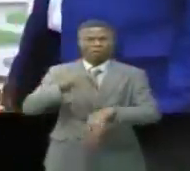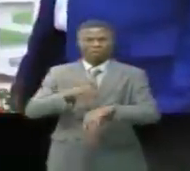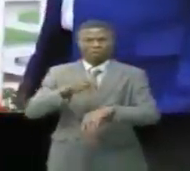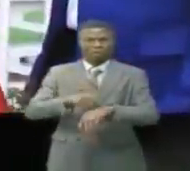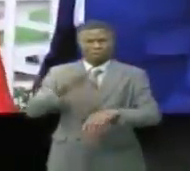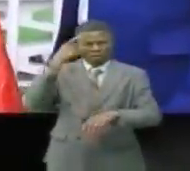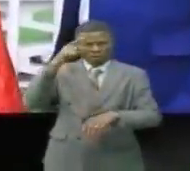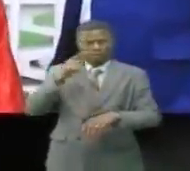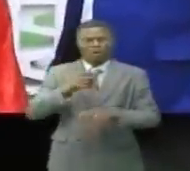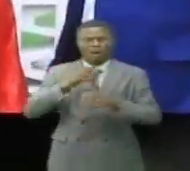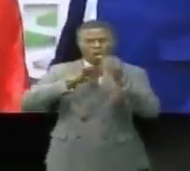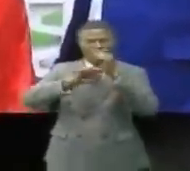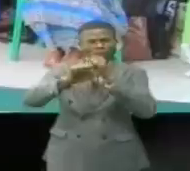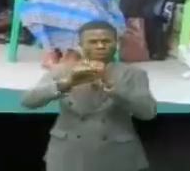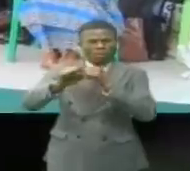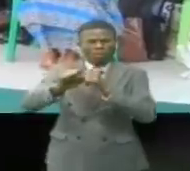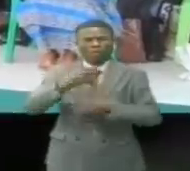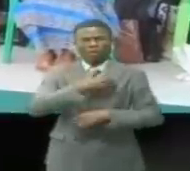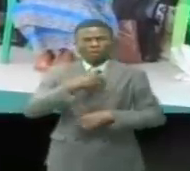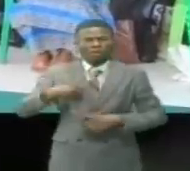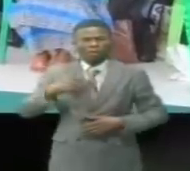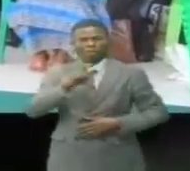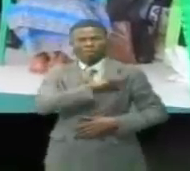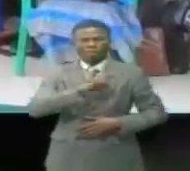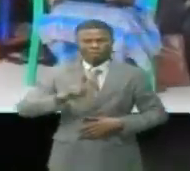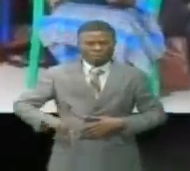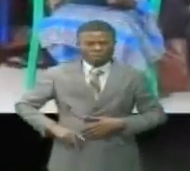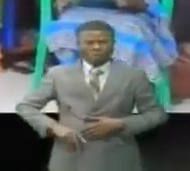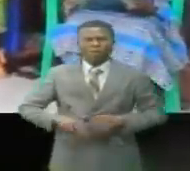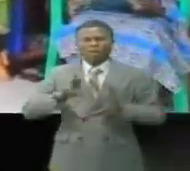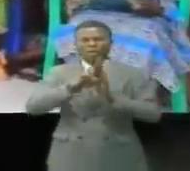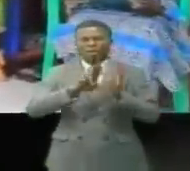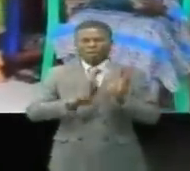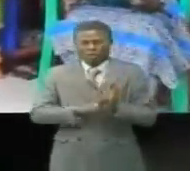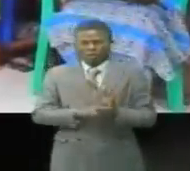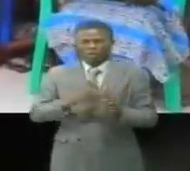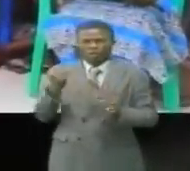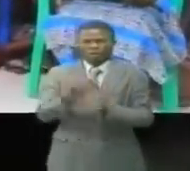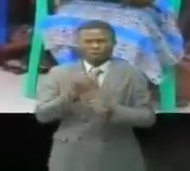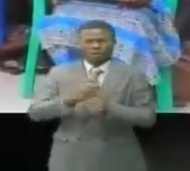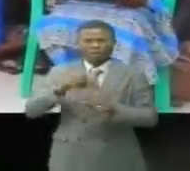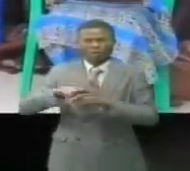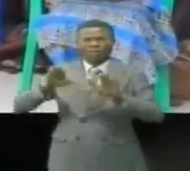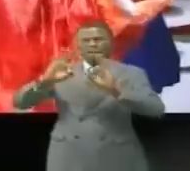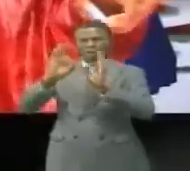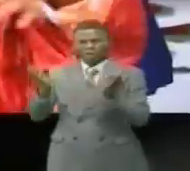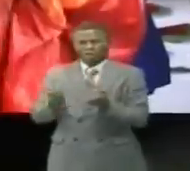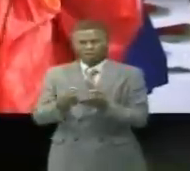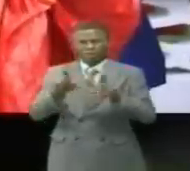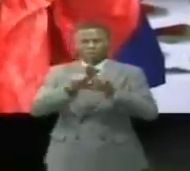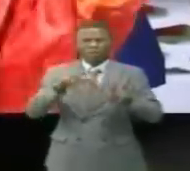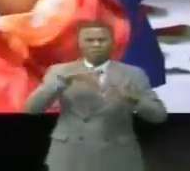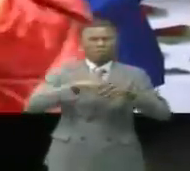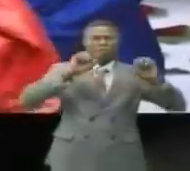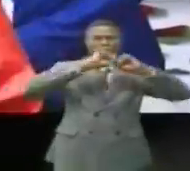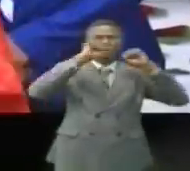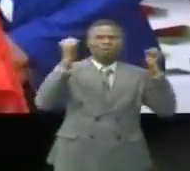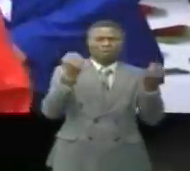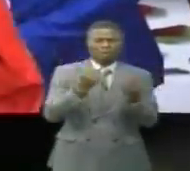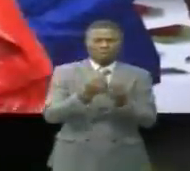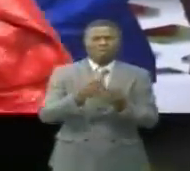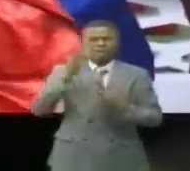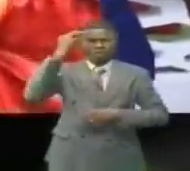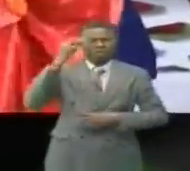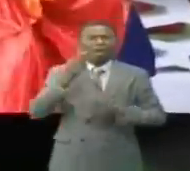pour conscientiser les femmes kimbanguistes sur leur rôle au sein du foyer et de la société. Elle leur a